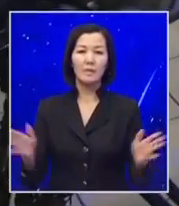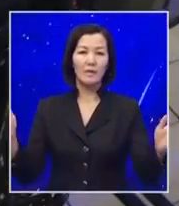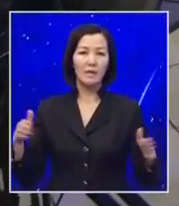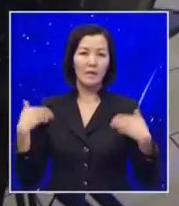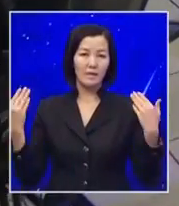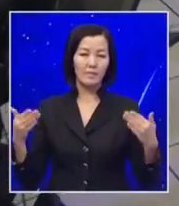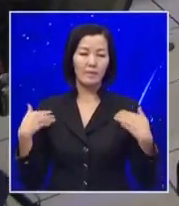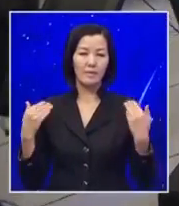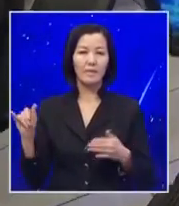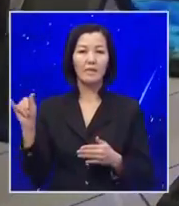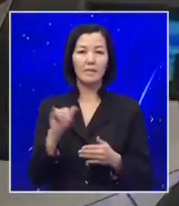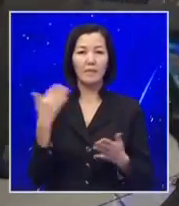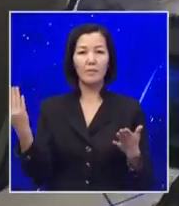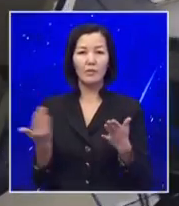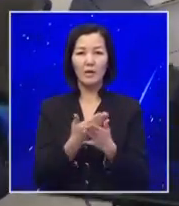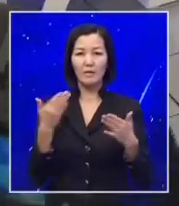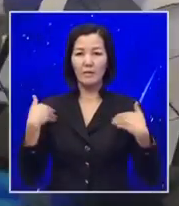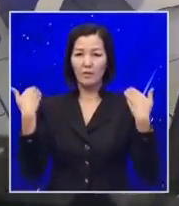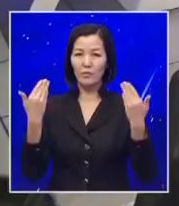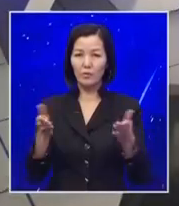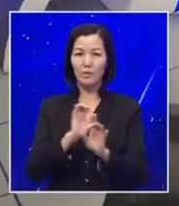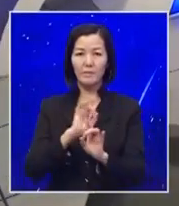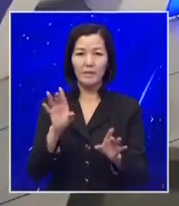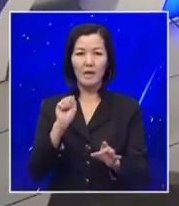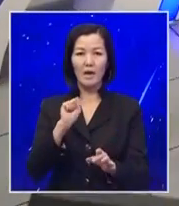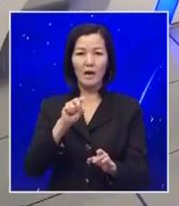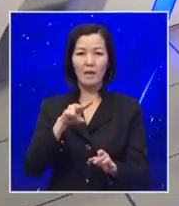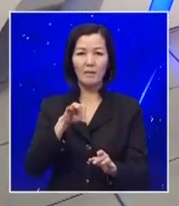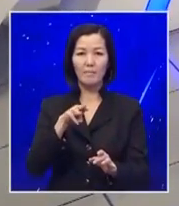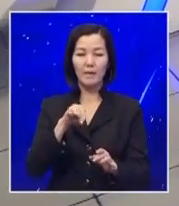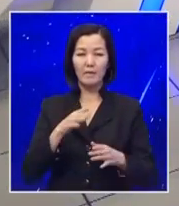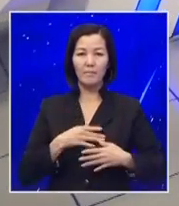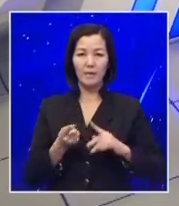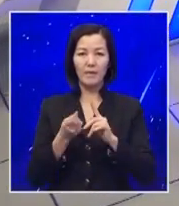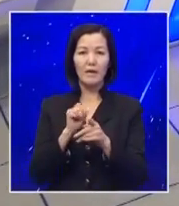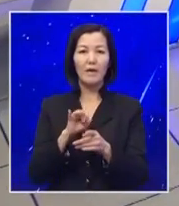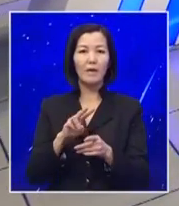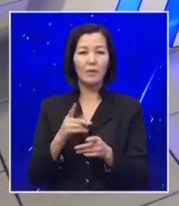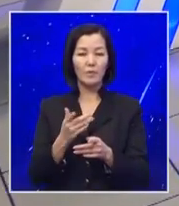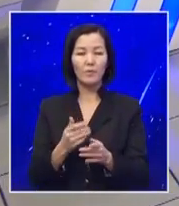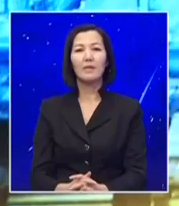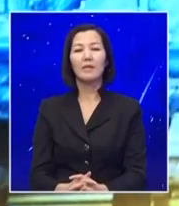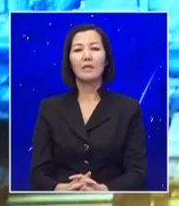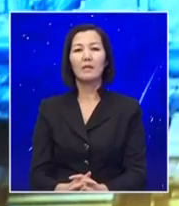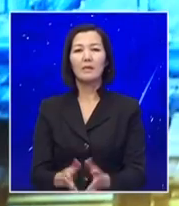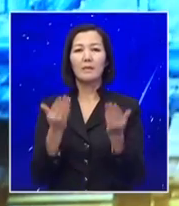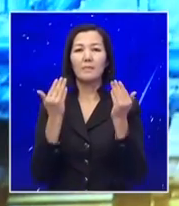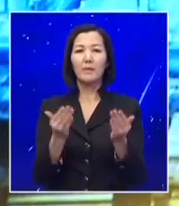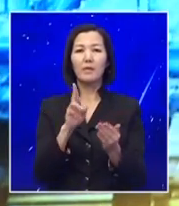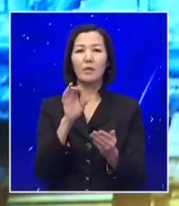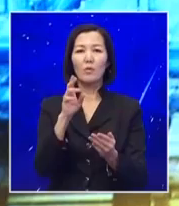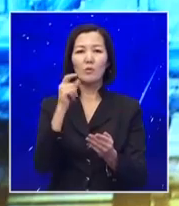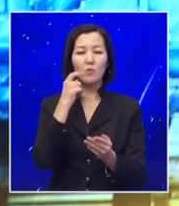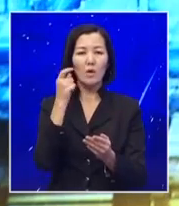Ассаламу алейкум, қадірменді көрермен, тікелей эфирде жаңалықтар, студияда Алмат Хамид, сурдодармада Айгүл Жұмашқызы. Биыл Көксу